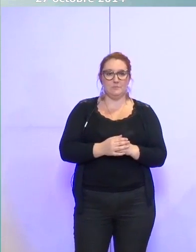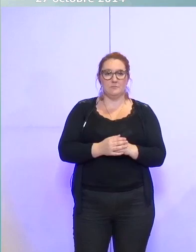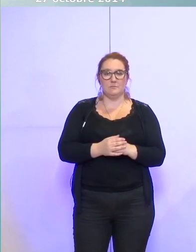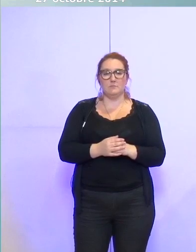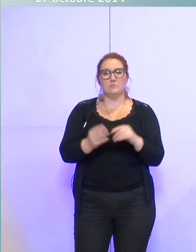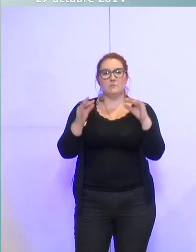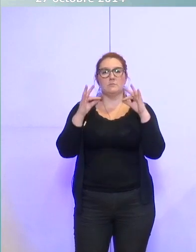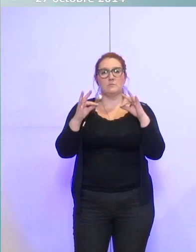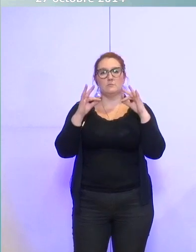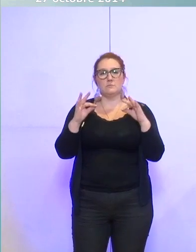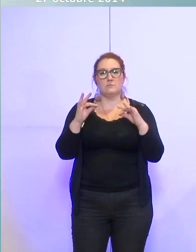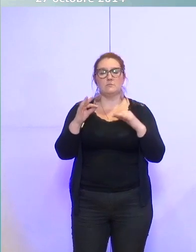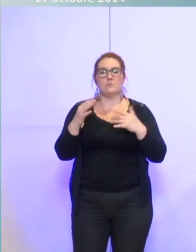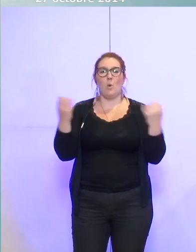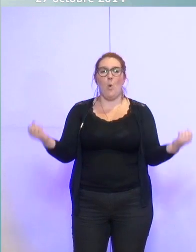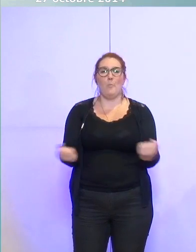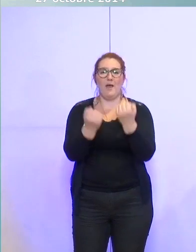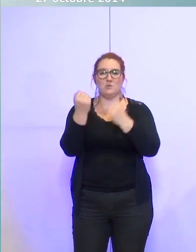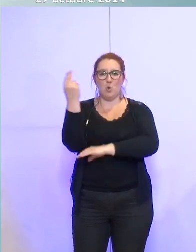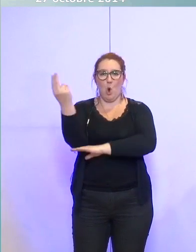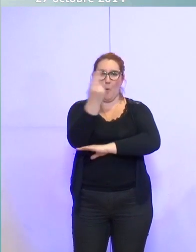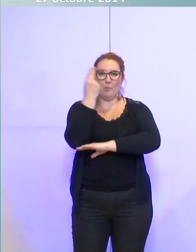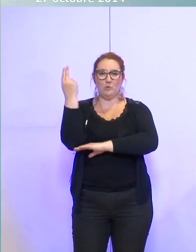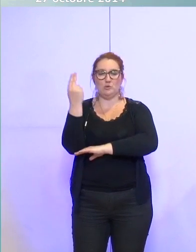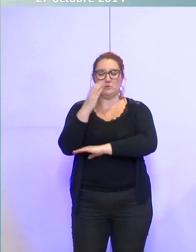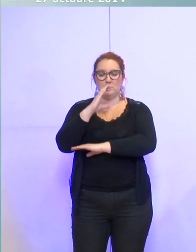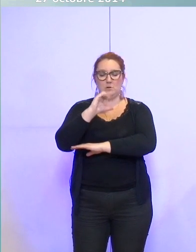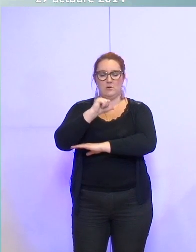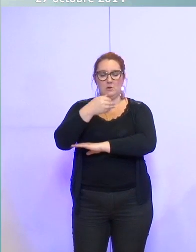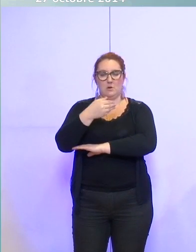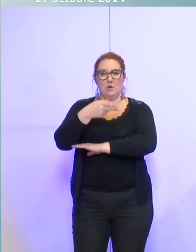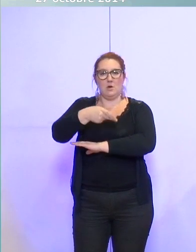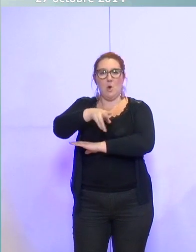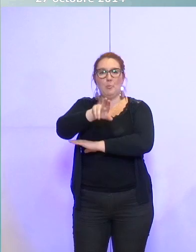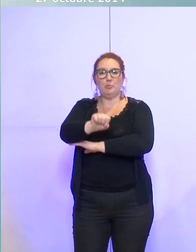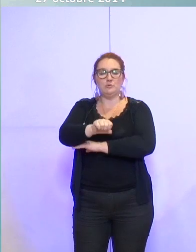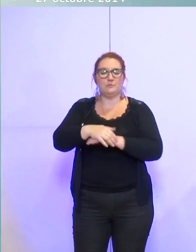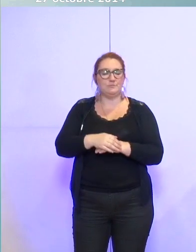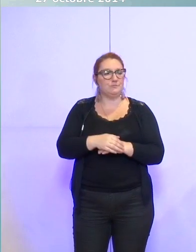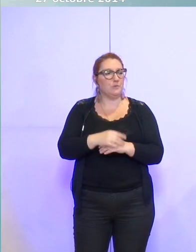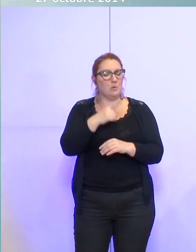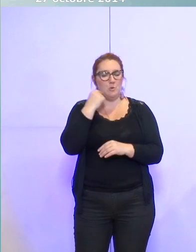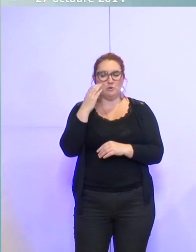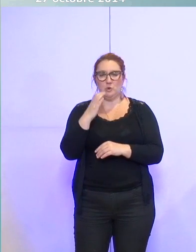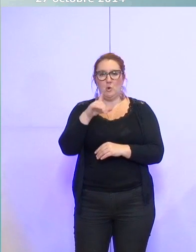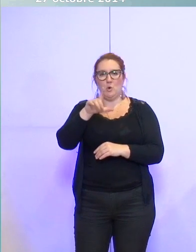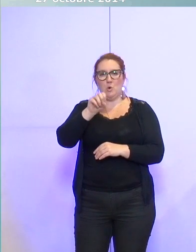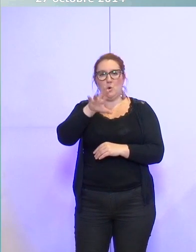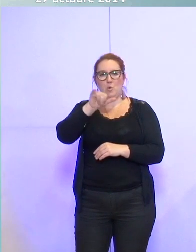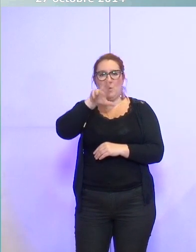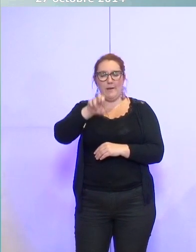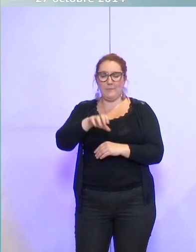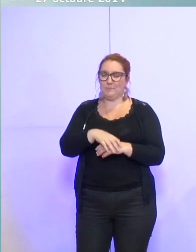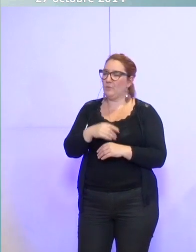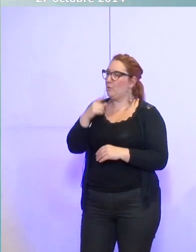portant sur l'opération Campus. Monsieur Clouer. Monsieur le maire, chers collègues, donc cette délibération propose au